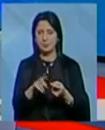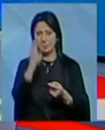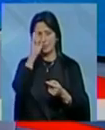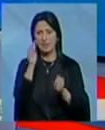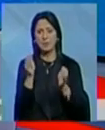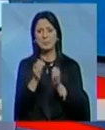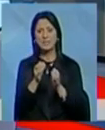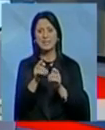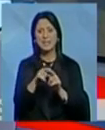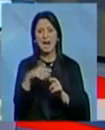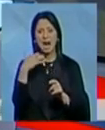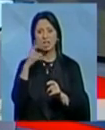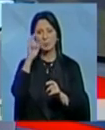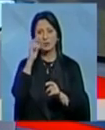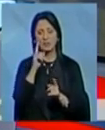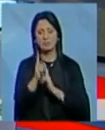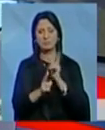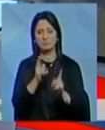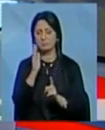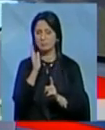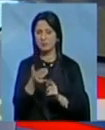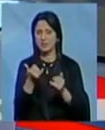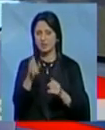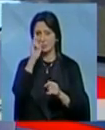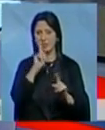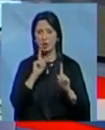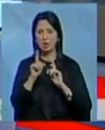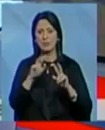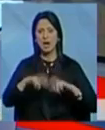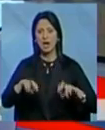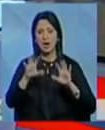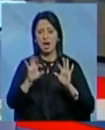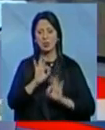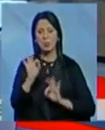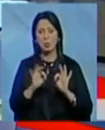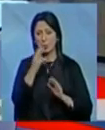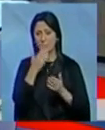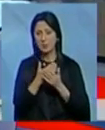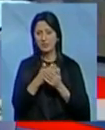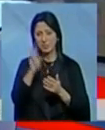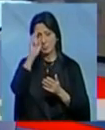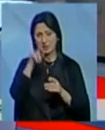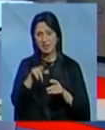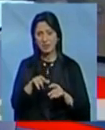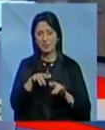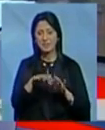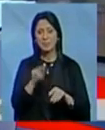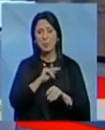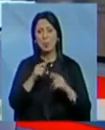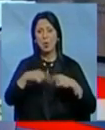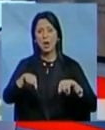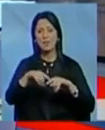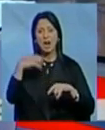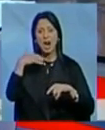Მთავრობის კონცეფციის ფარგლებში აჭარის მთავრობა სტრუქტურულ ცვლილებებს გეგმავს. Დღეს მთავრობის ხდომაზე განიხილეს კანონპროექტი, რომლის მიხედვითაც მთავრობის საქვეუწყებო